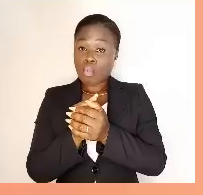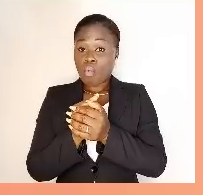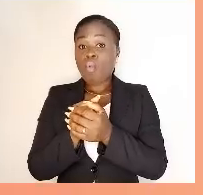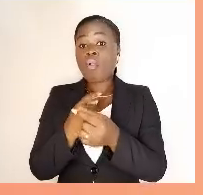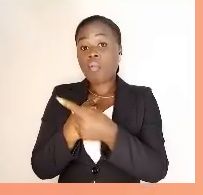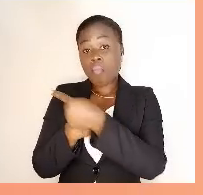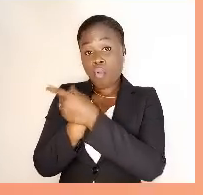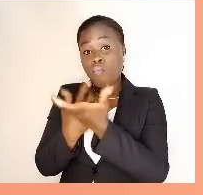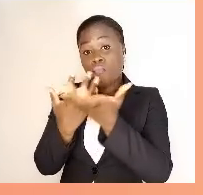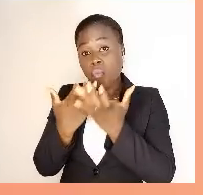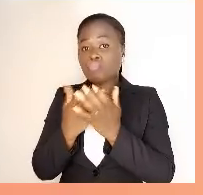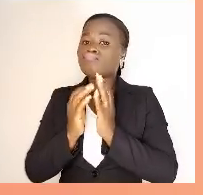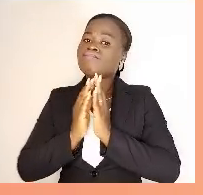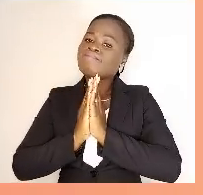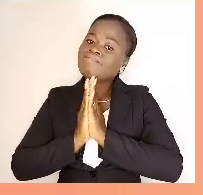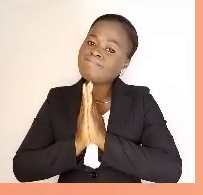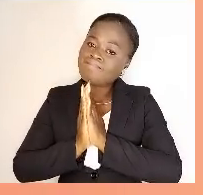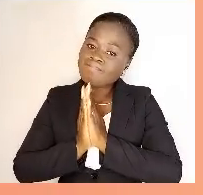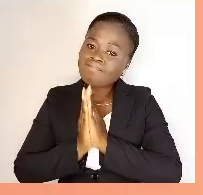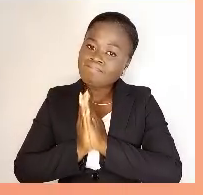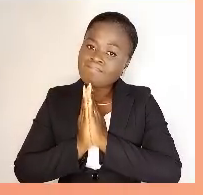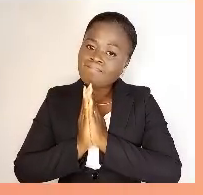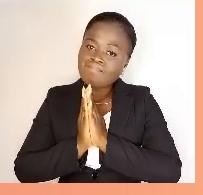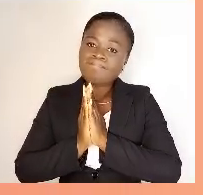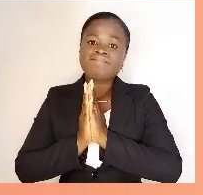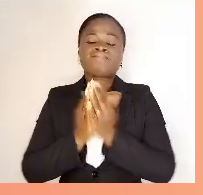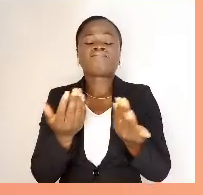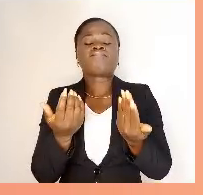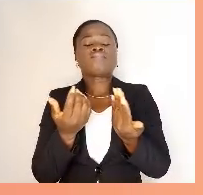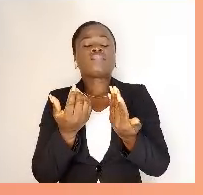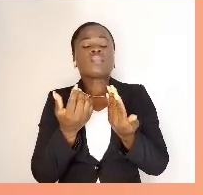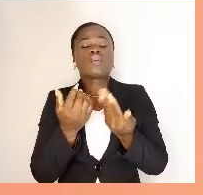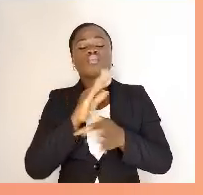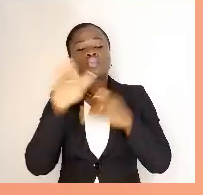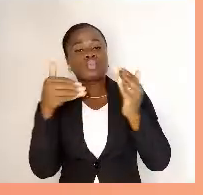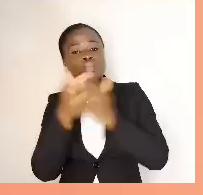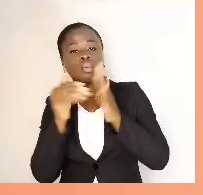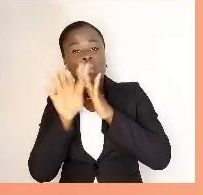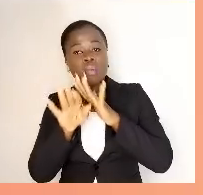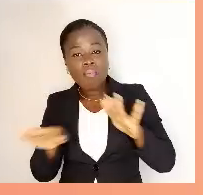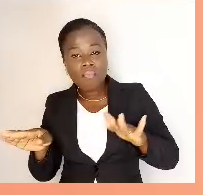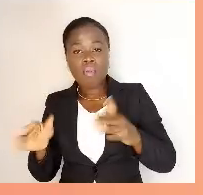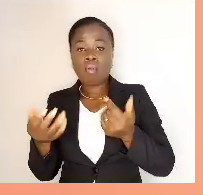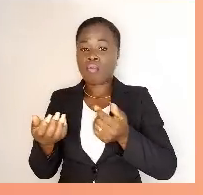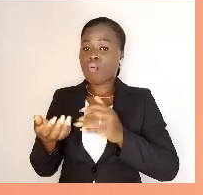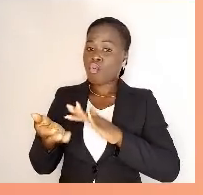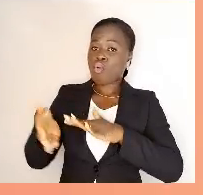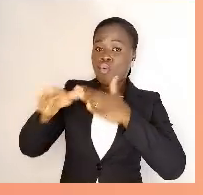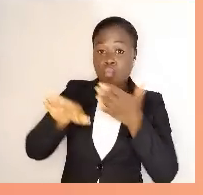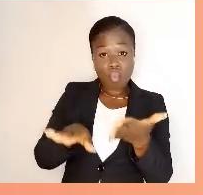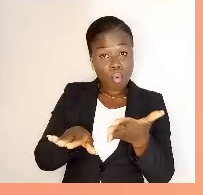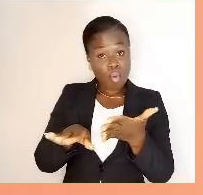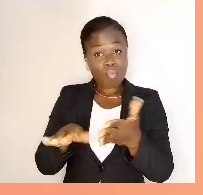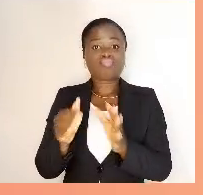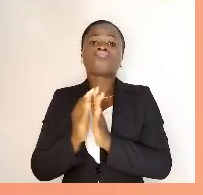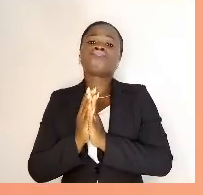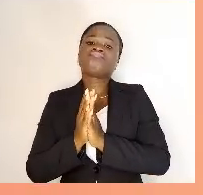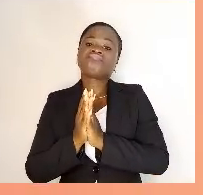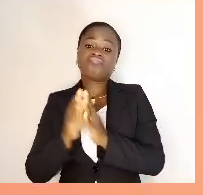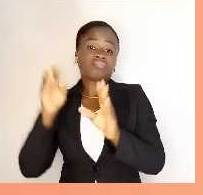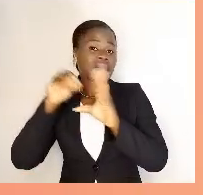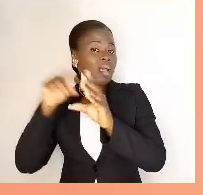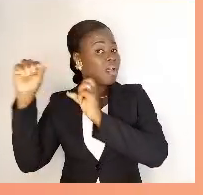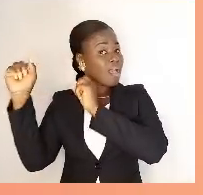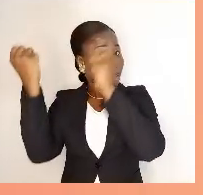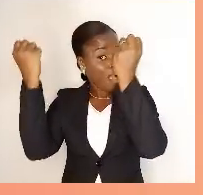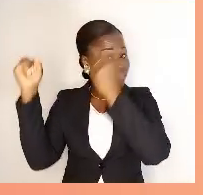Permettez-moi de m'incliner à nouveau devant la mémoire de nos enfants qui ont tragiquement perdu la